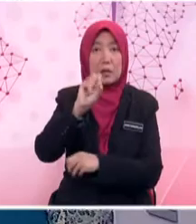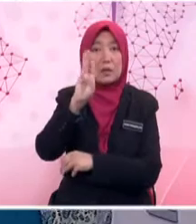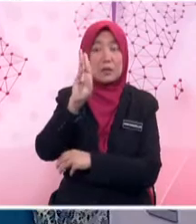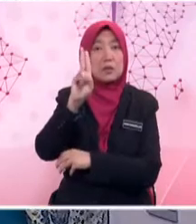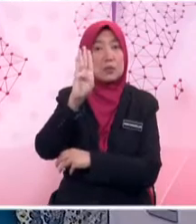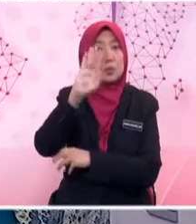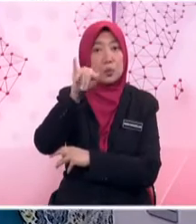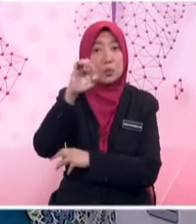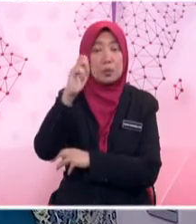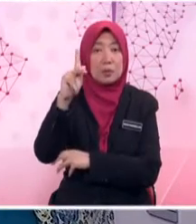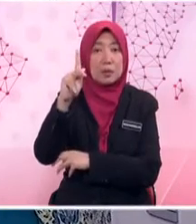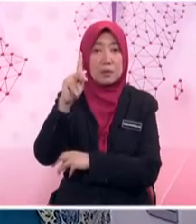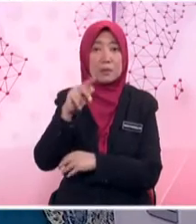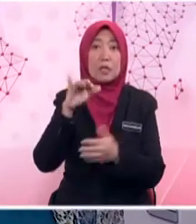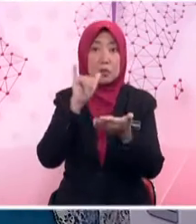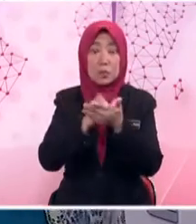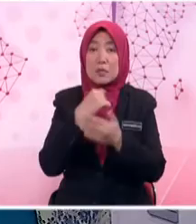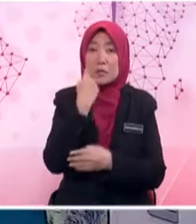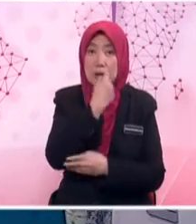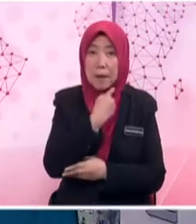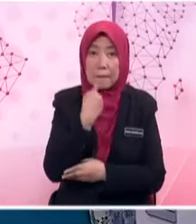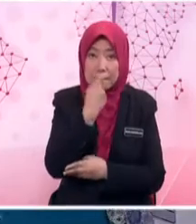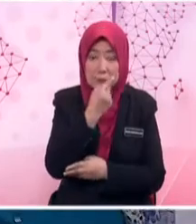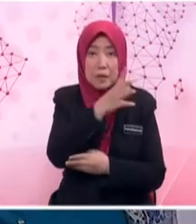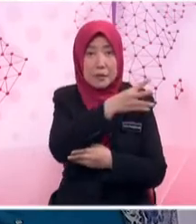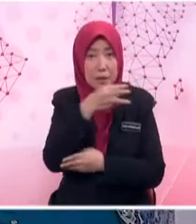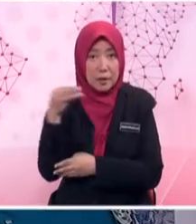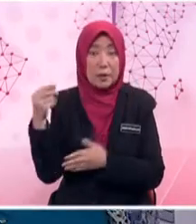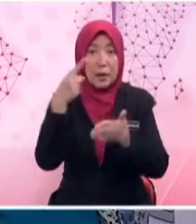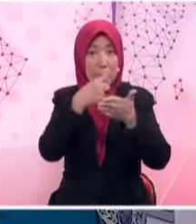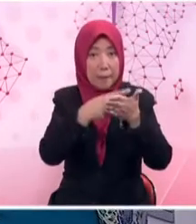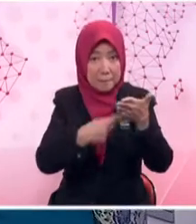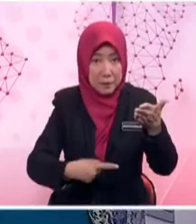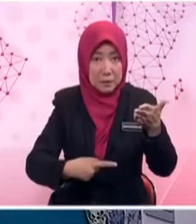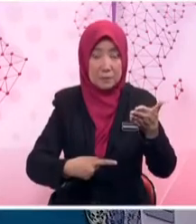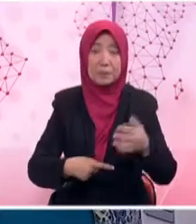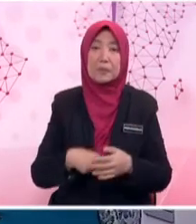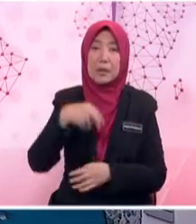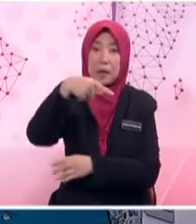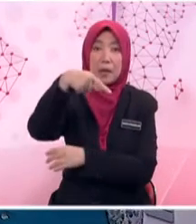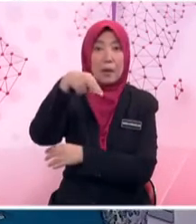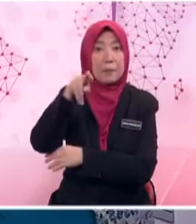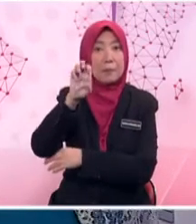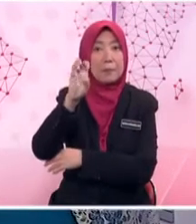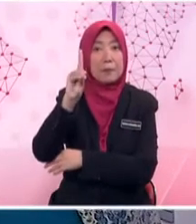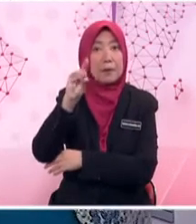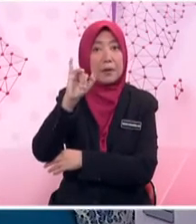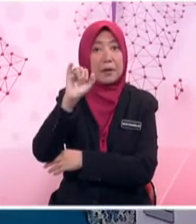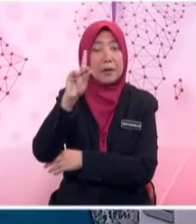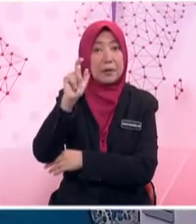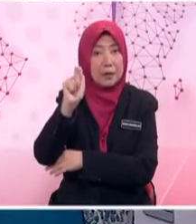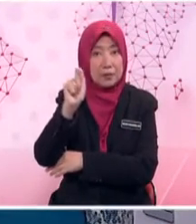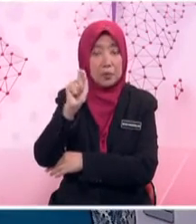kepada siapa ataupun apa. Predikat ni tadi merujuk kepada penerangan